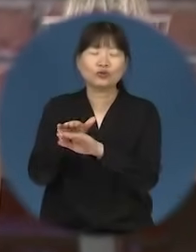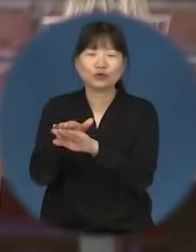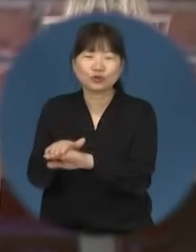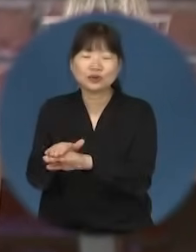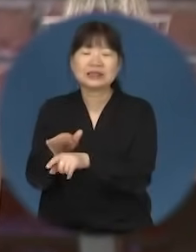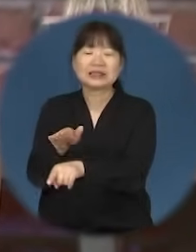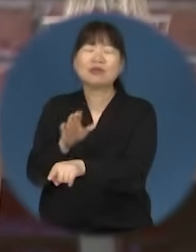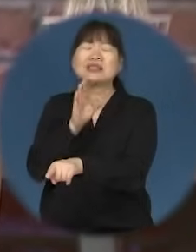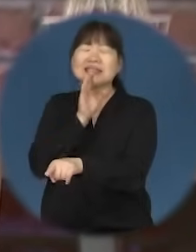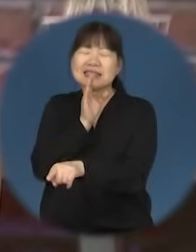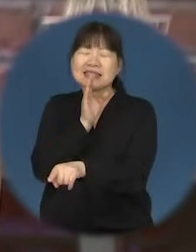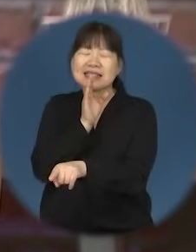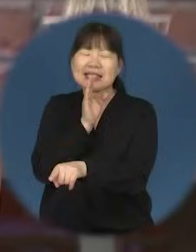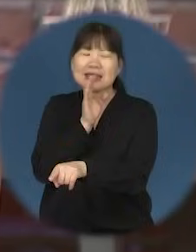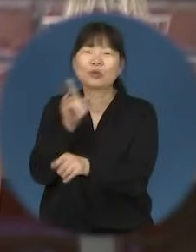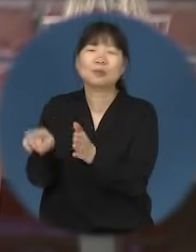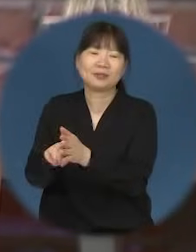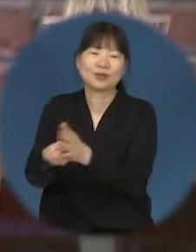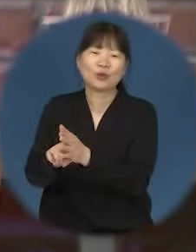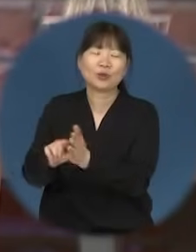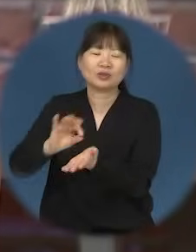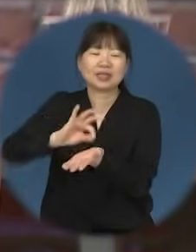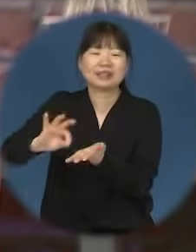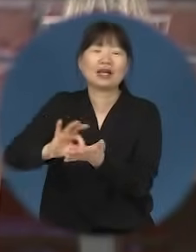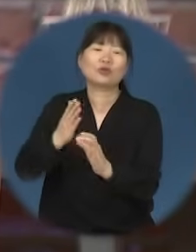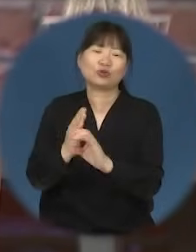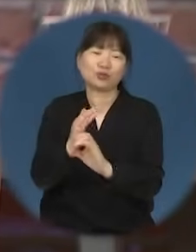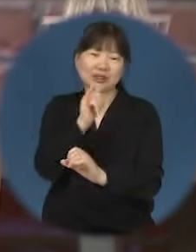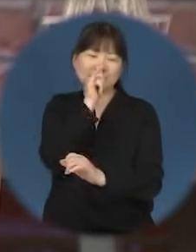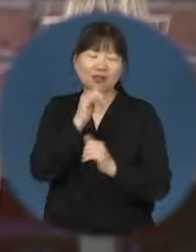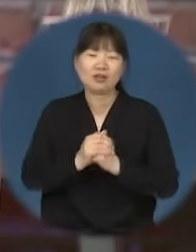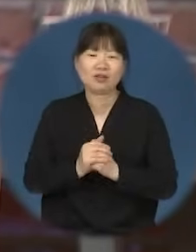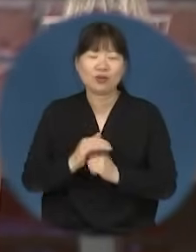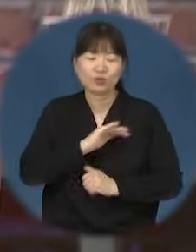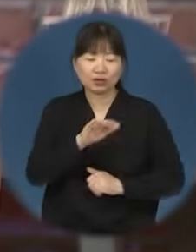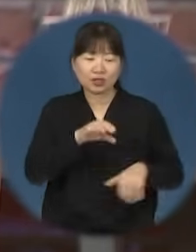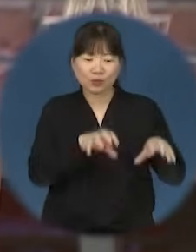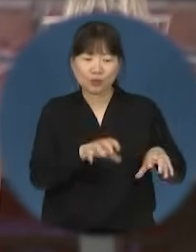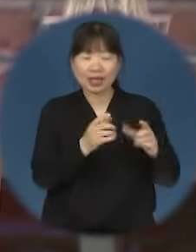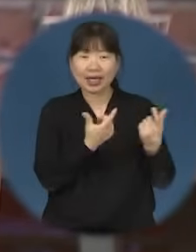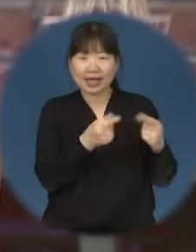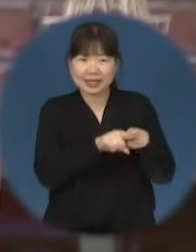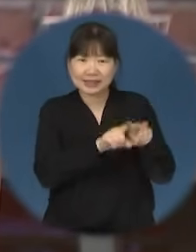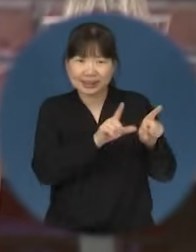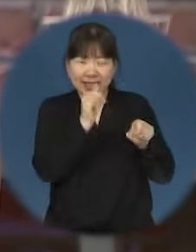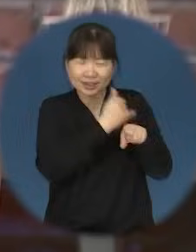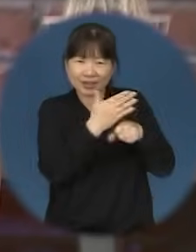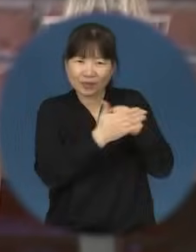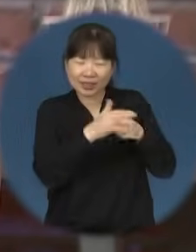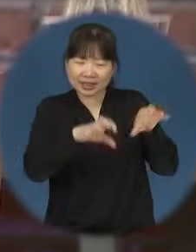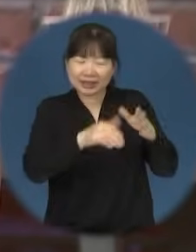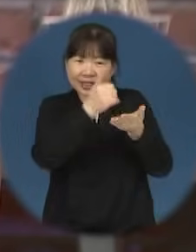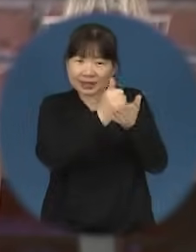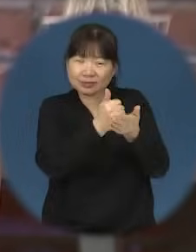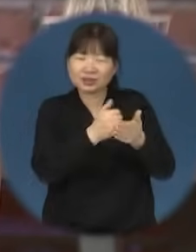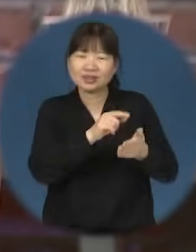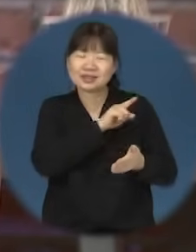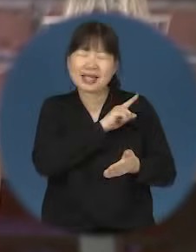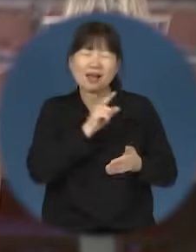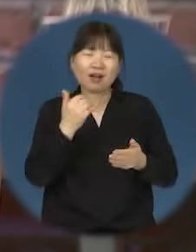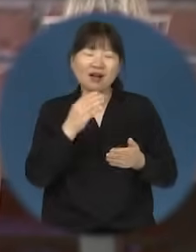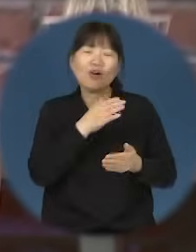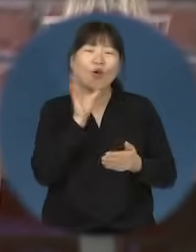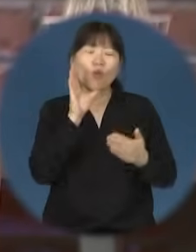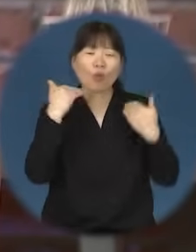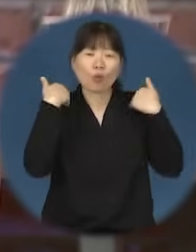진짜야라고 우리는 믿고 쓰는 거죠. 예. 그런데 이제 우리 동네 같이 살아서 이장님이 그래도 제일